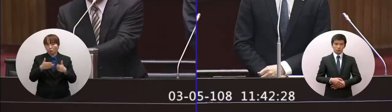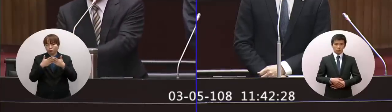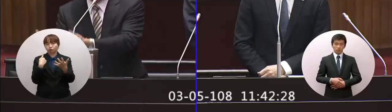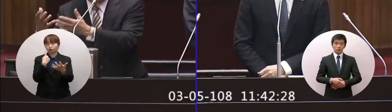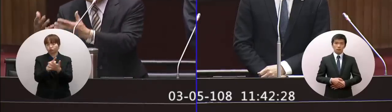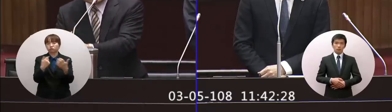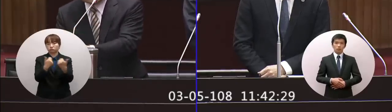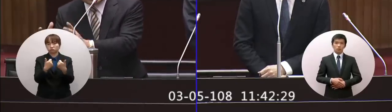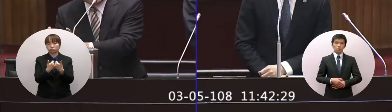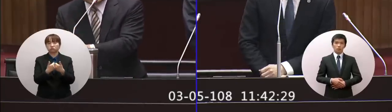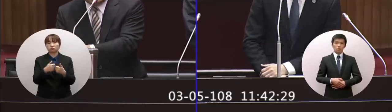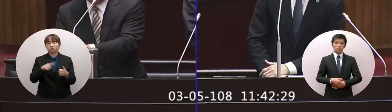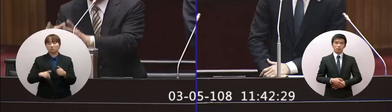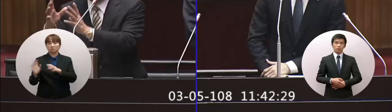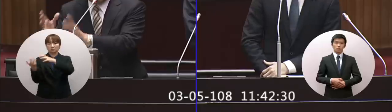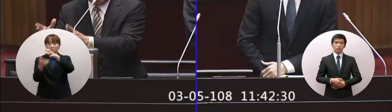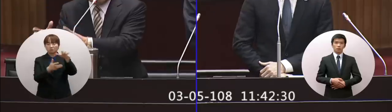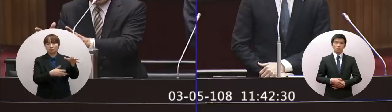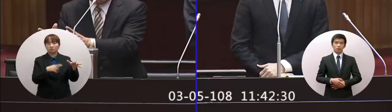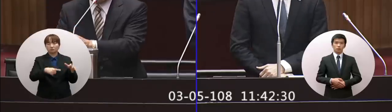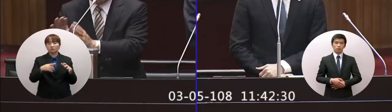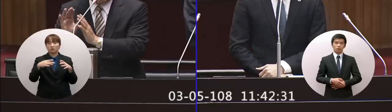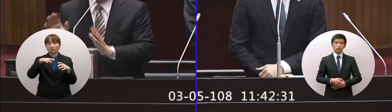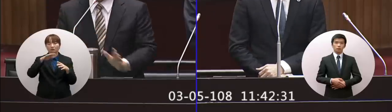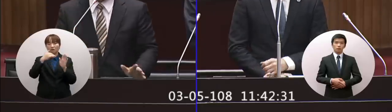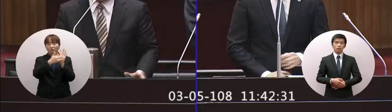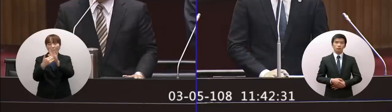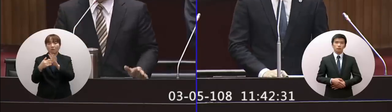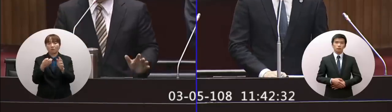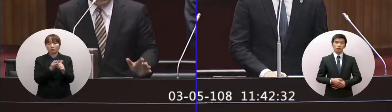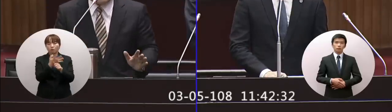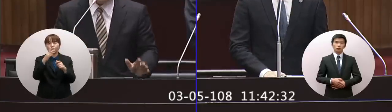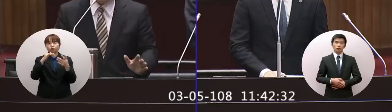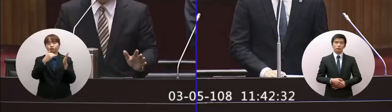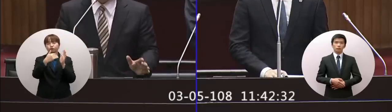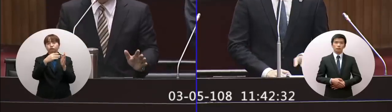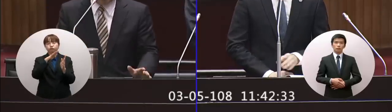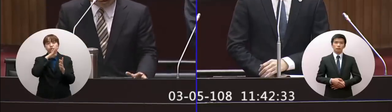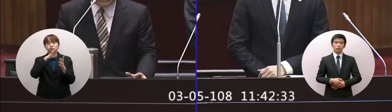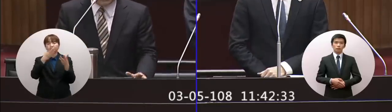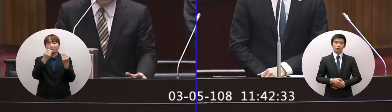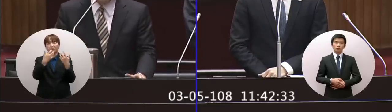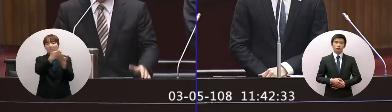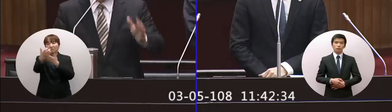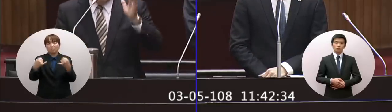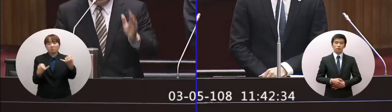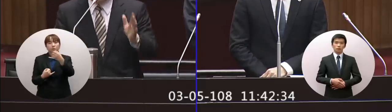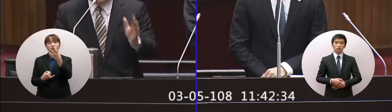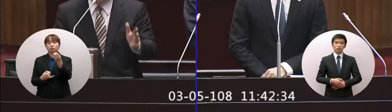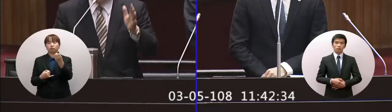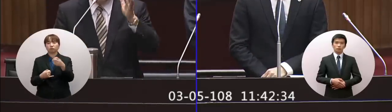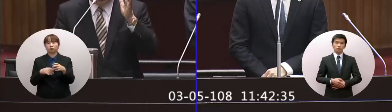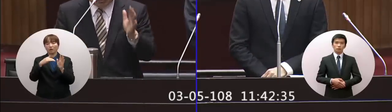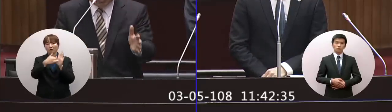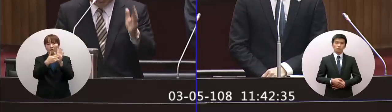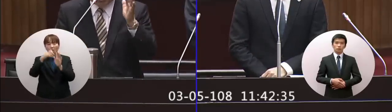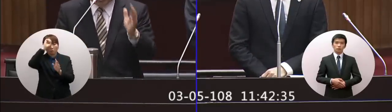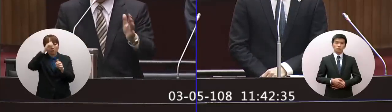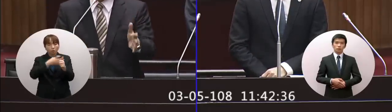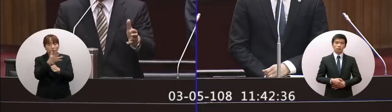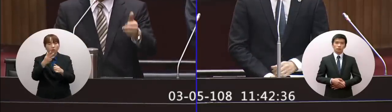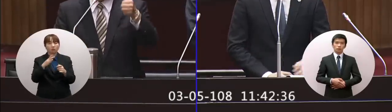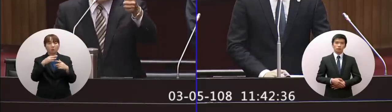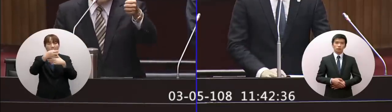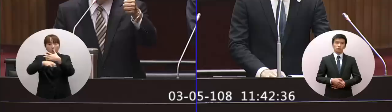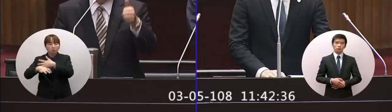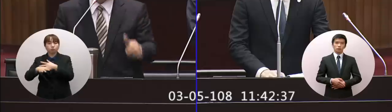要参加，啊，这世界伫防疫嘛无国界，防疫无国界，防疫无